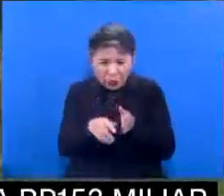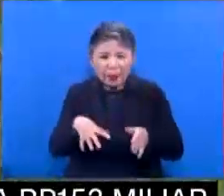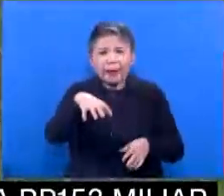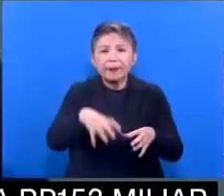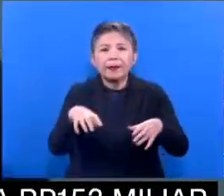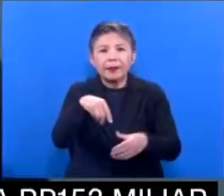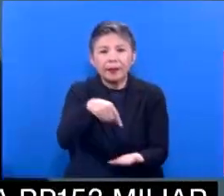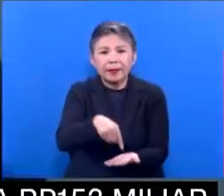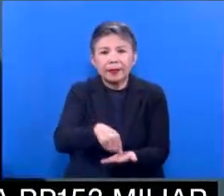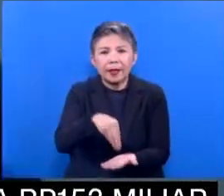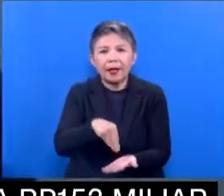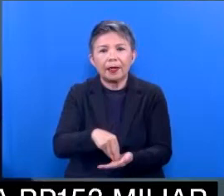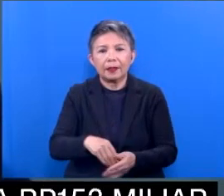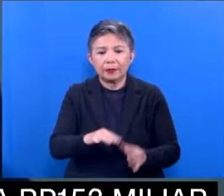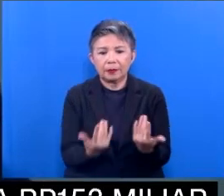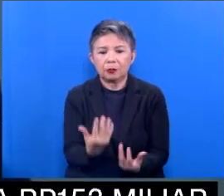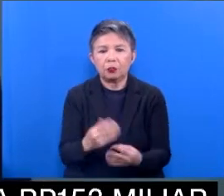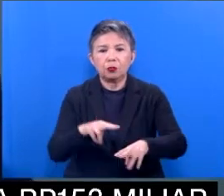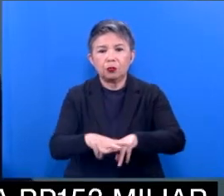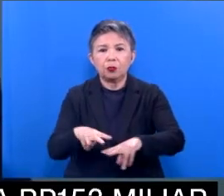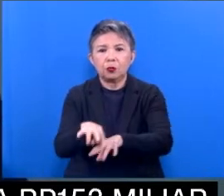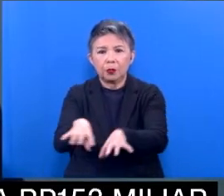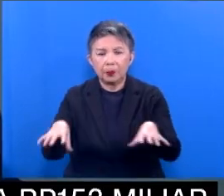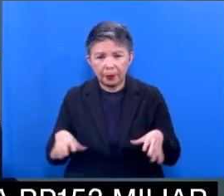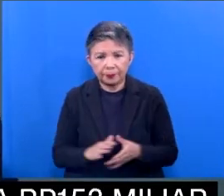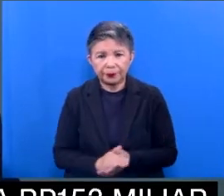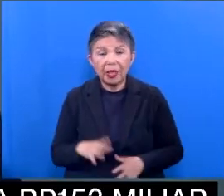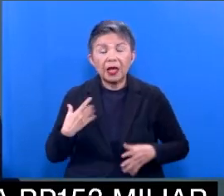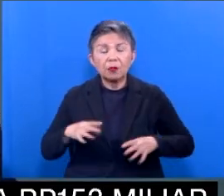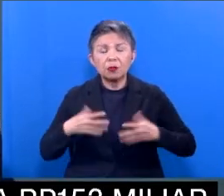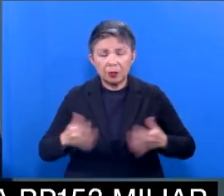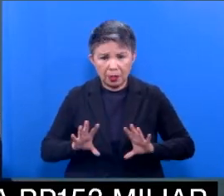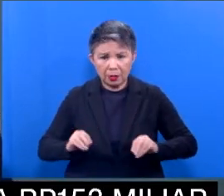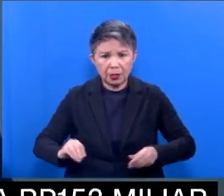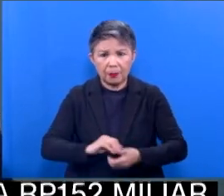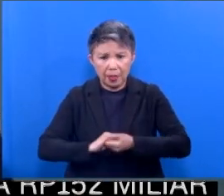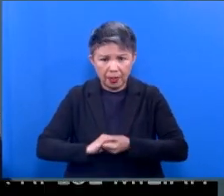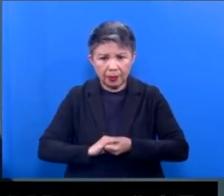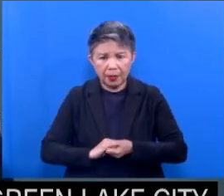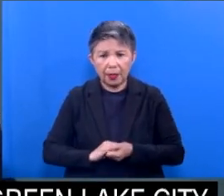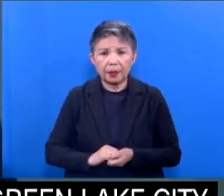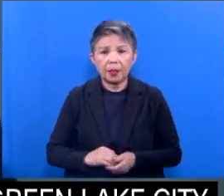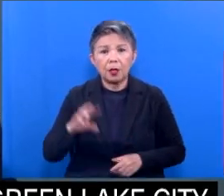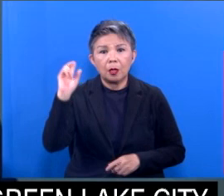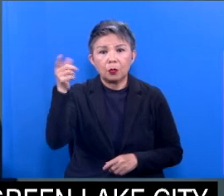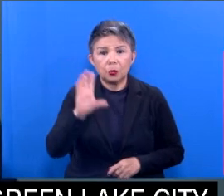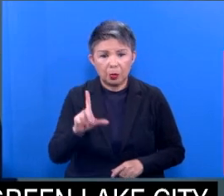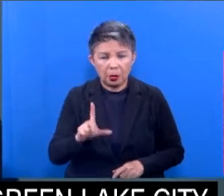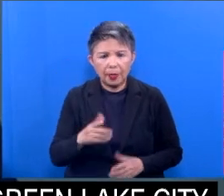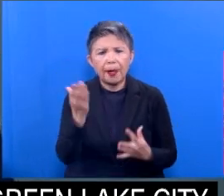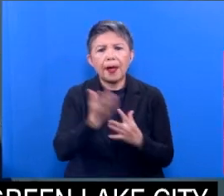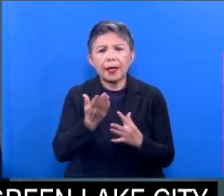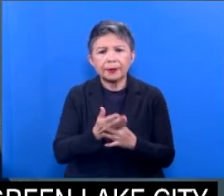adat. Kita bekerja sama dengan BPBD Kabupaten Lebak karena memang lokasinya tidak dapat diakses oleh